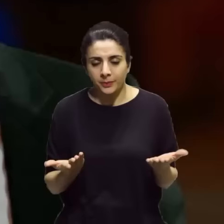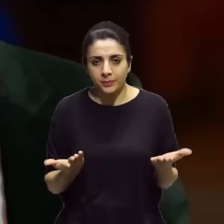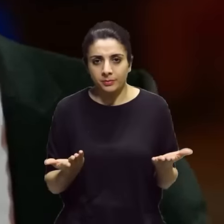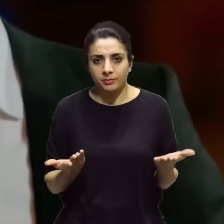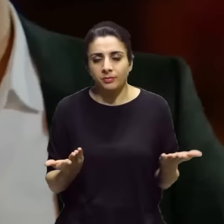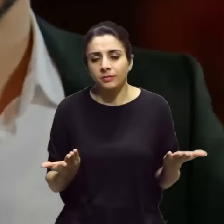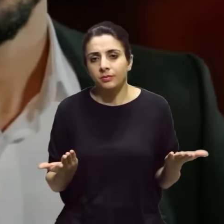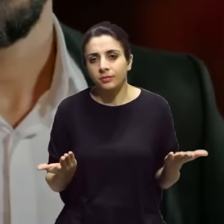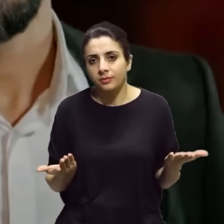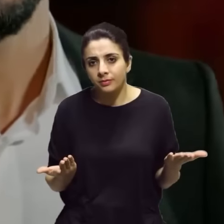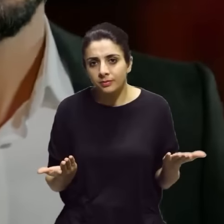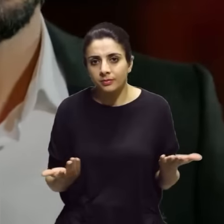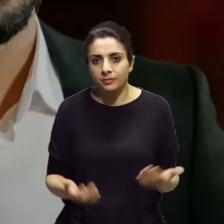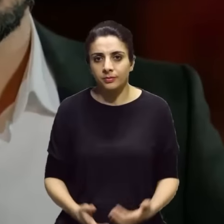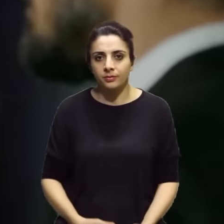yani